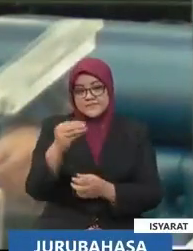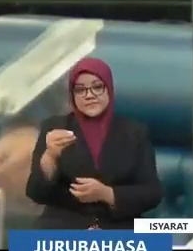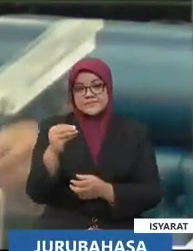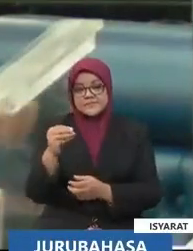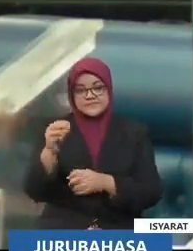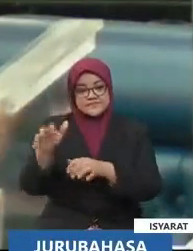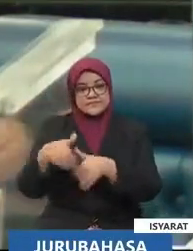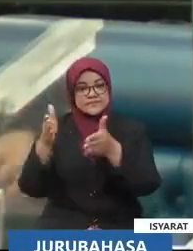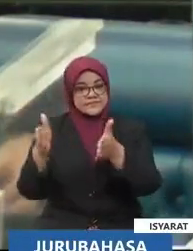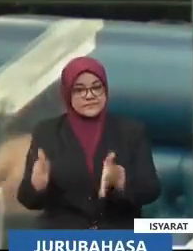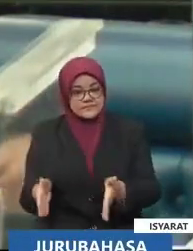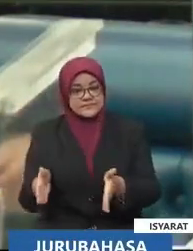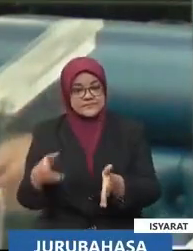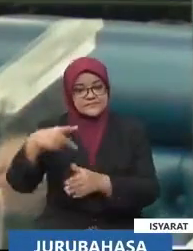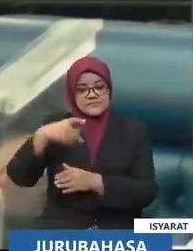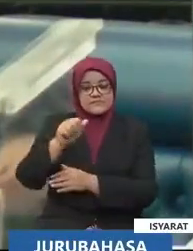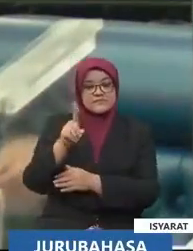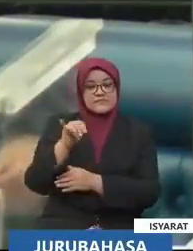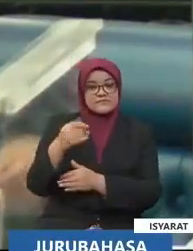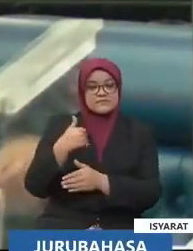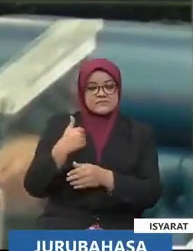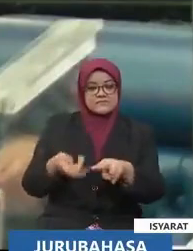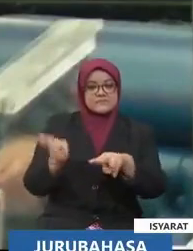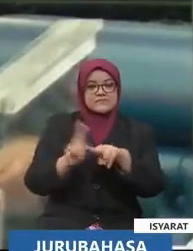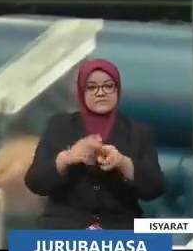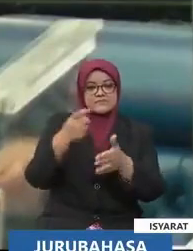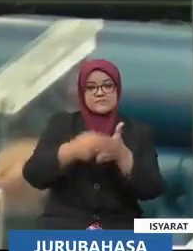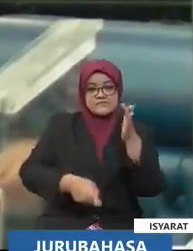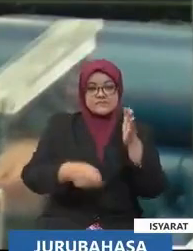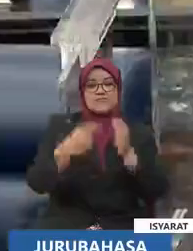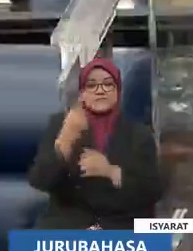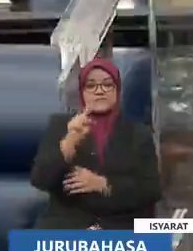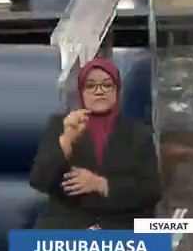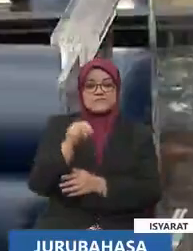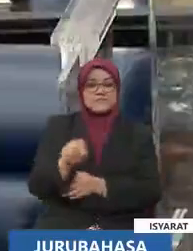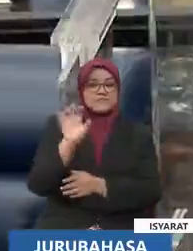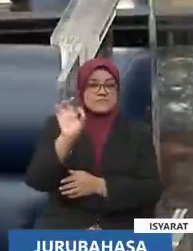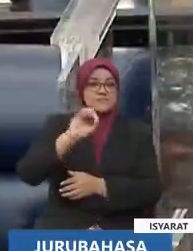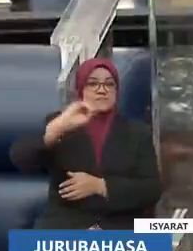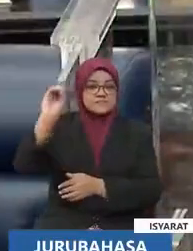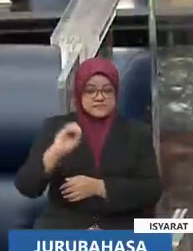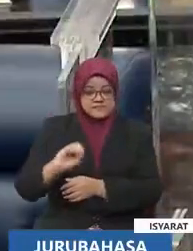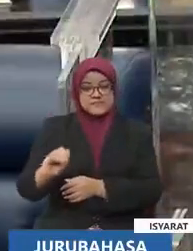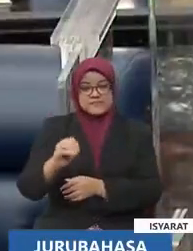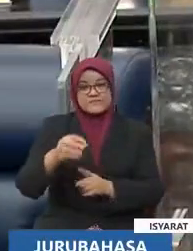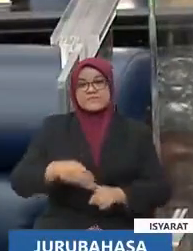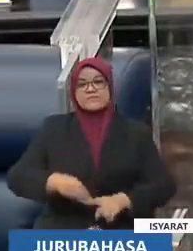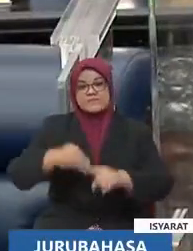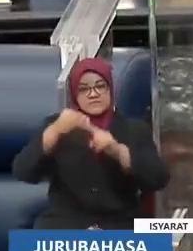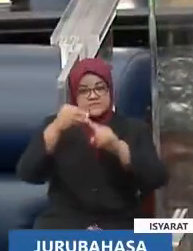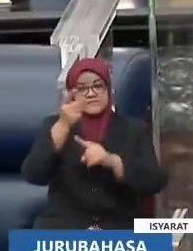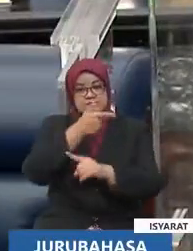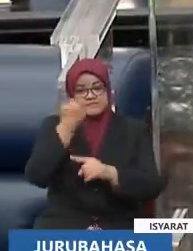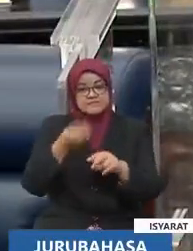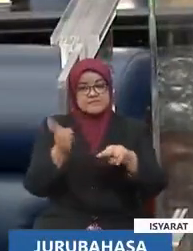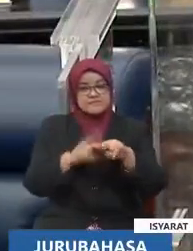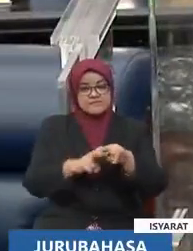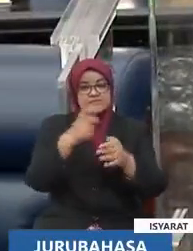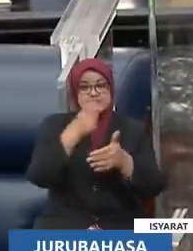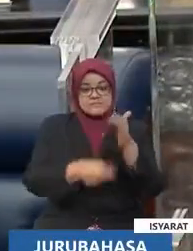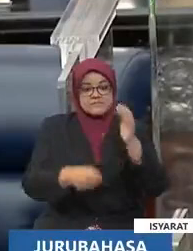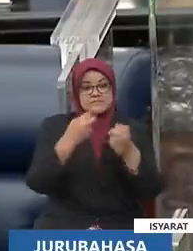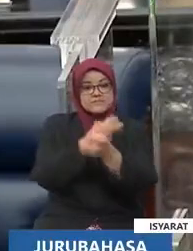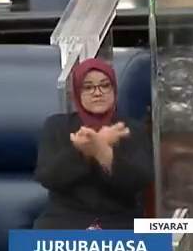mereka lafaz sawah padi mengalami peningkatan qos banyak 11 perbulan 900 khususnya sebabkan